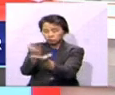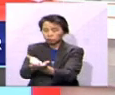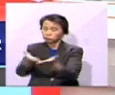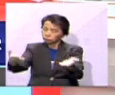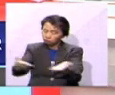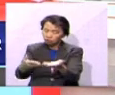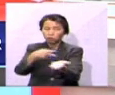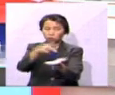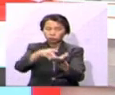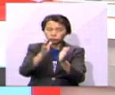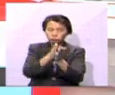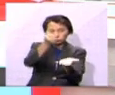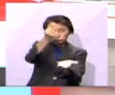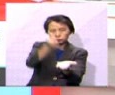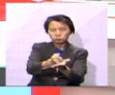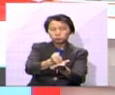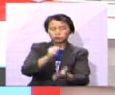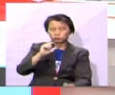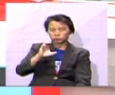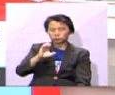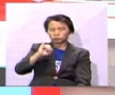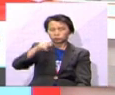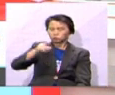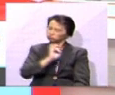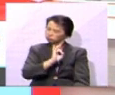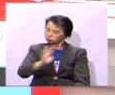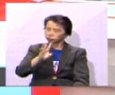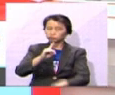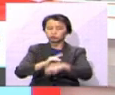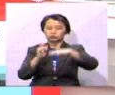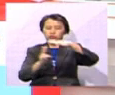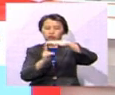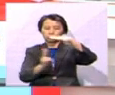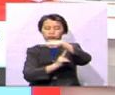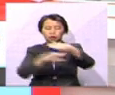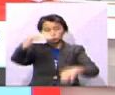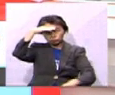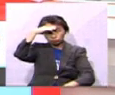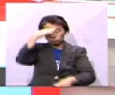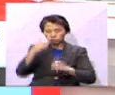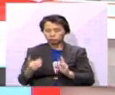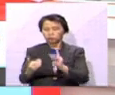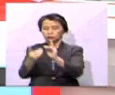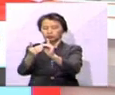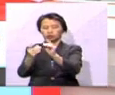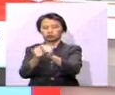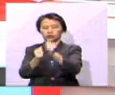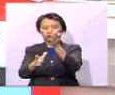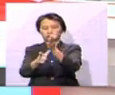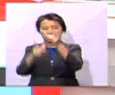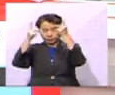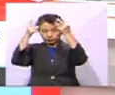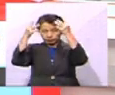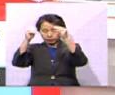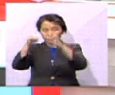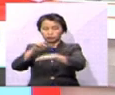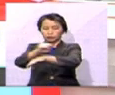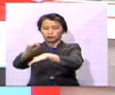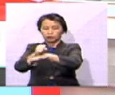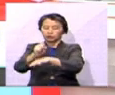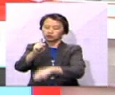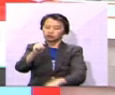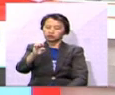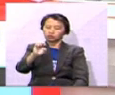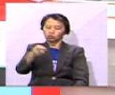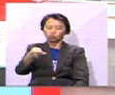memperkenal Pusat Pemeriksaan Imigresen dan Kastam Tunggal di Tambak Johor. Pertemuan beliau dengan Timbalan Perdana Menteri Singapura Teo Chee